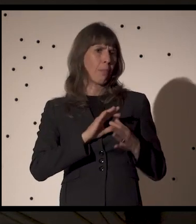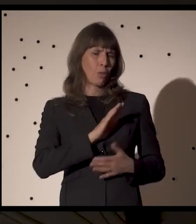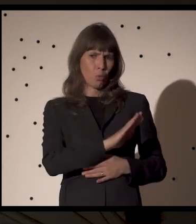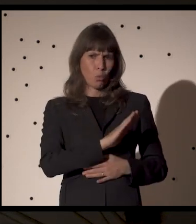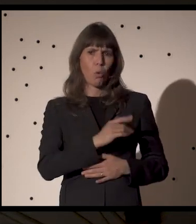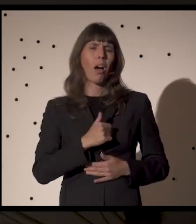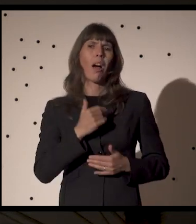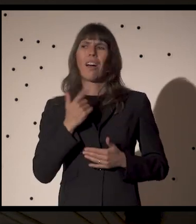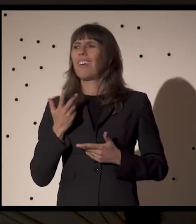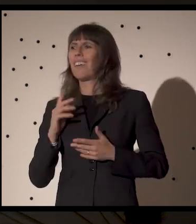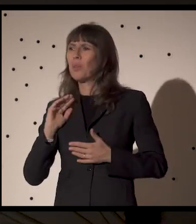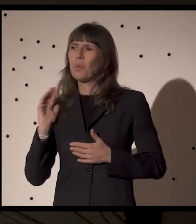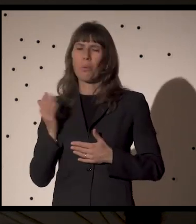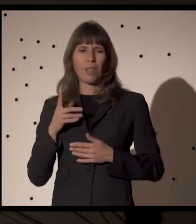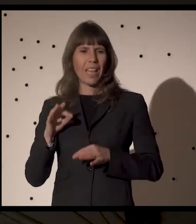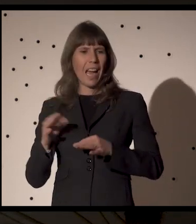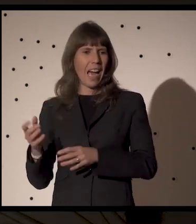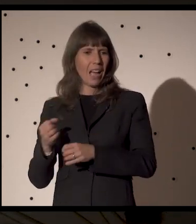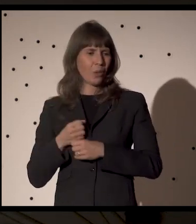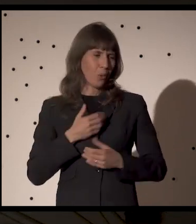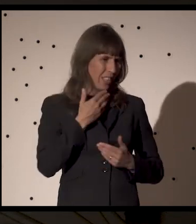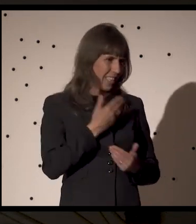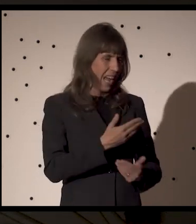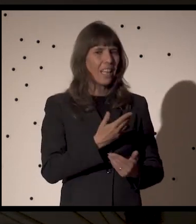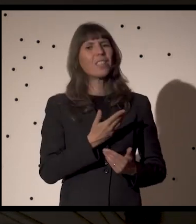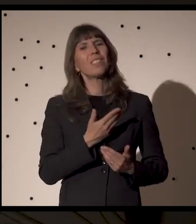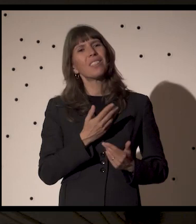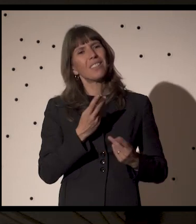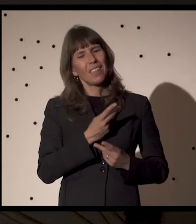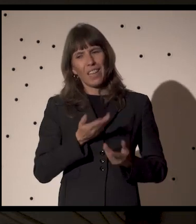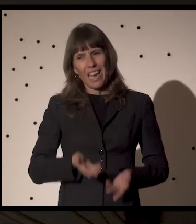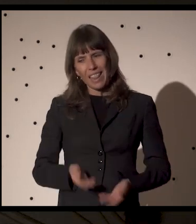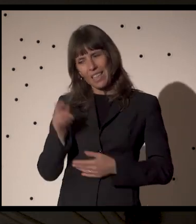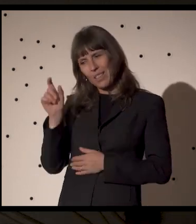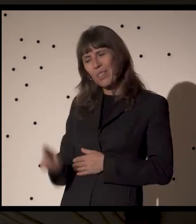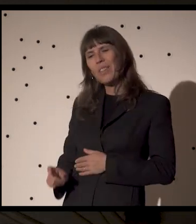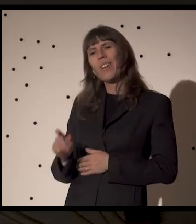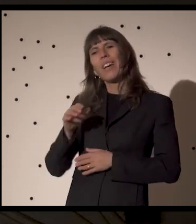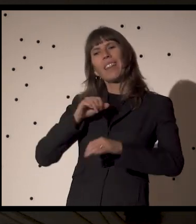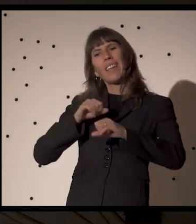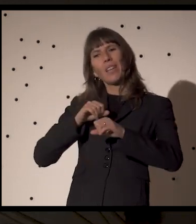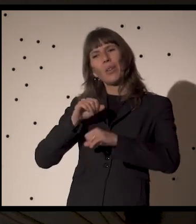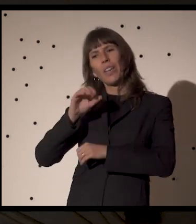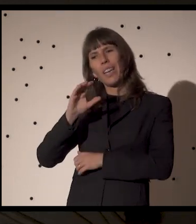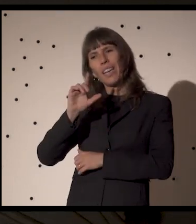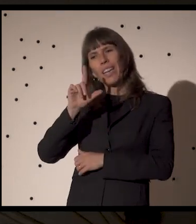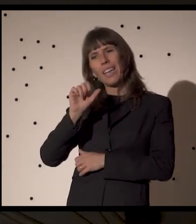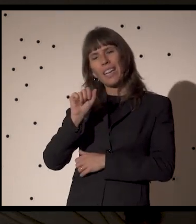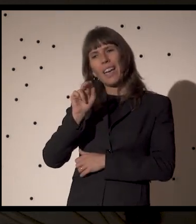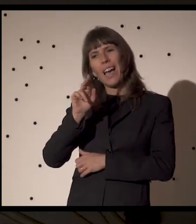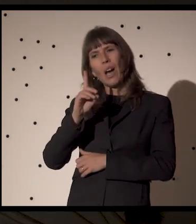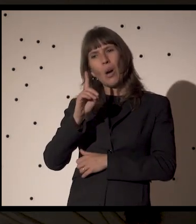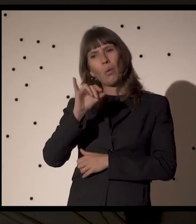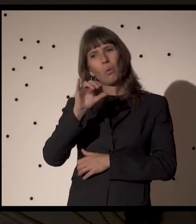a noi tutto il teatro confortato queste parole credo che adesso il direttore Claudio Longhi possa presentare la stagione